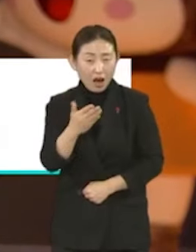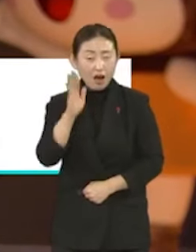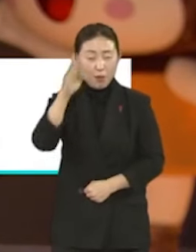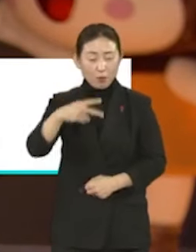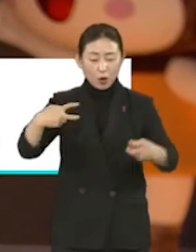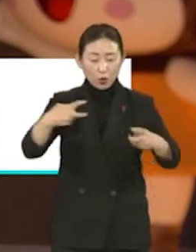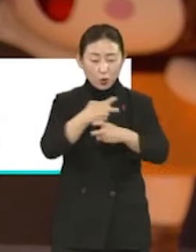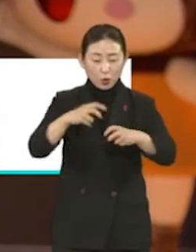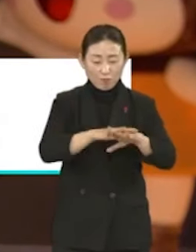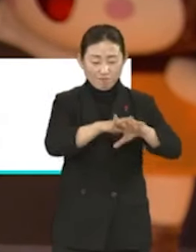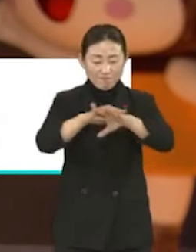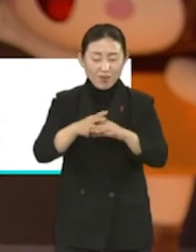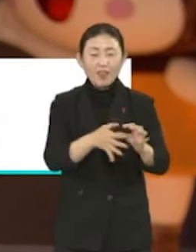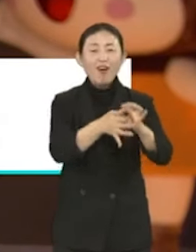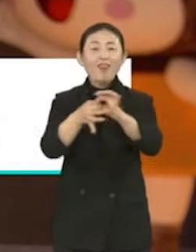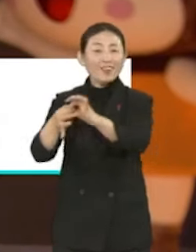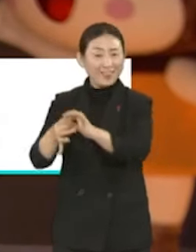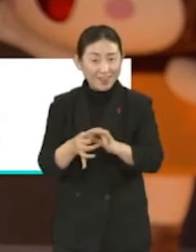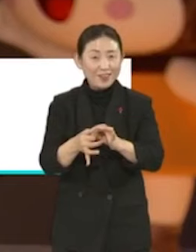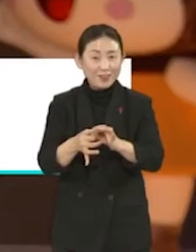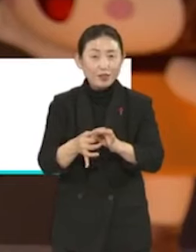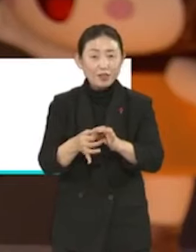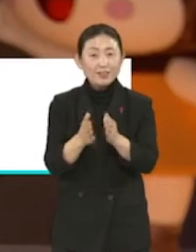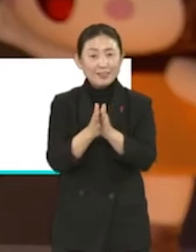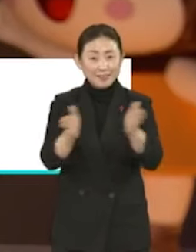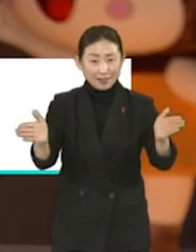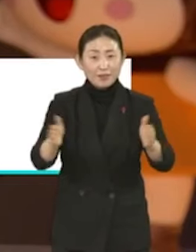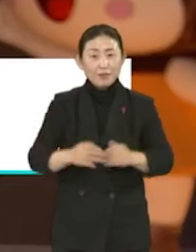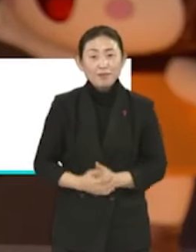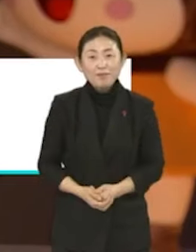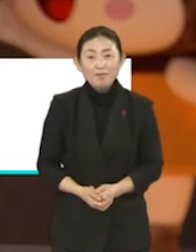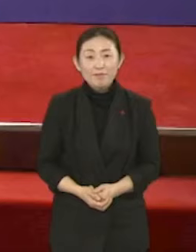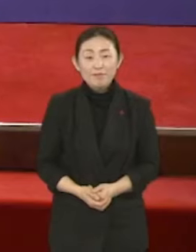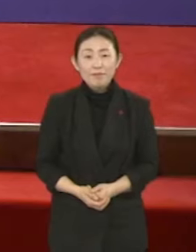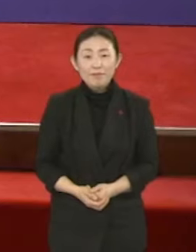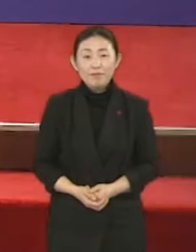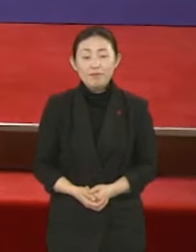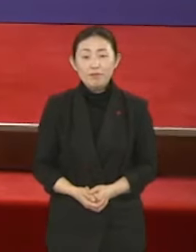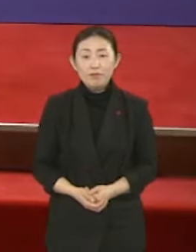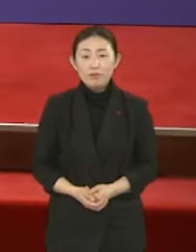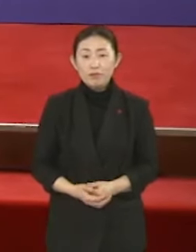교통망 확충이 눈에 띕니다. 이수복 기자의 보도입니다.